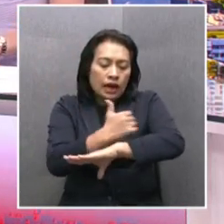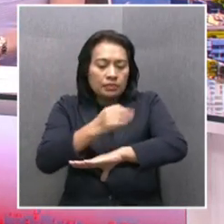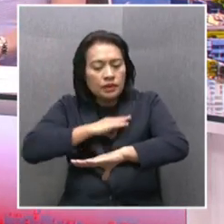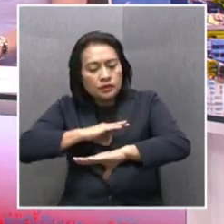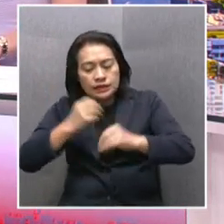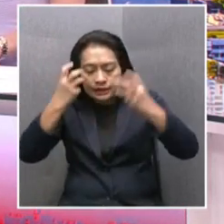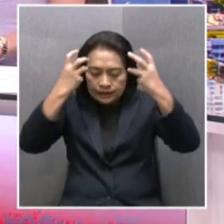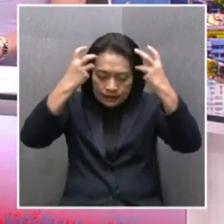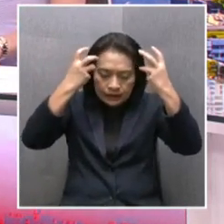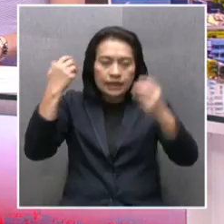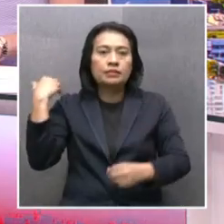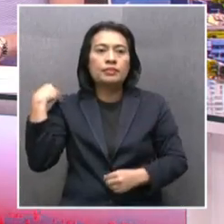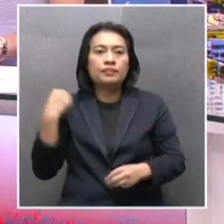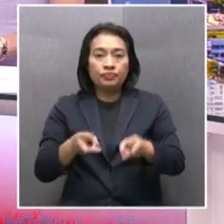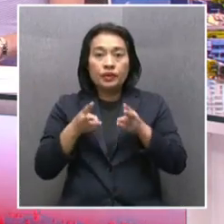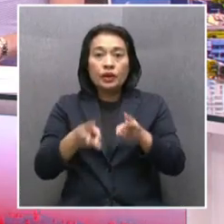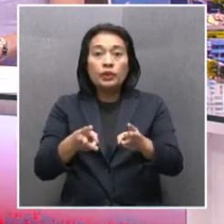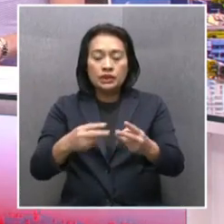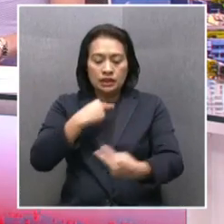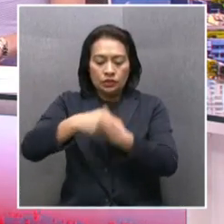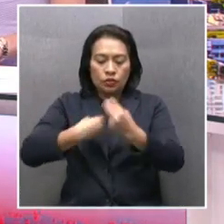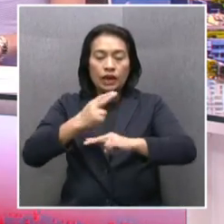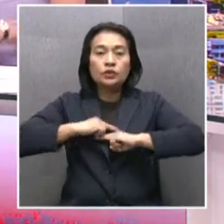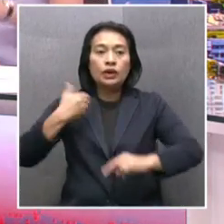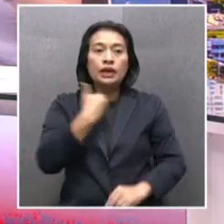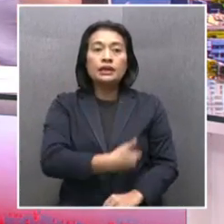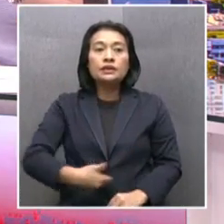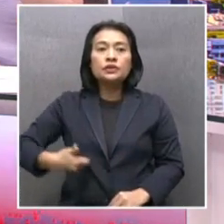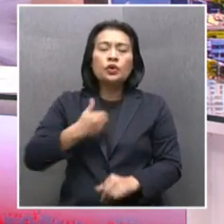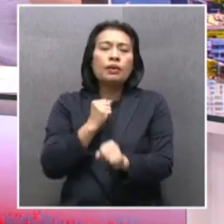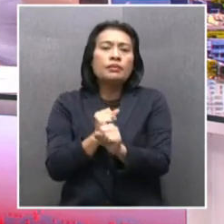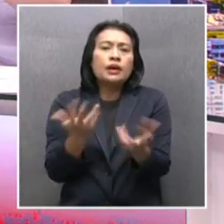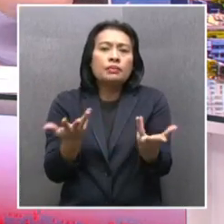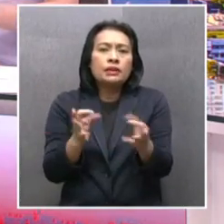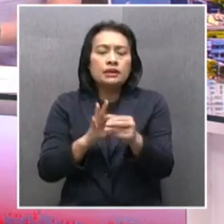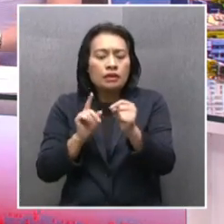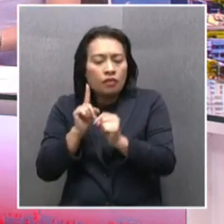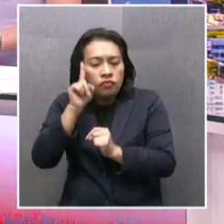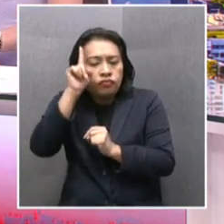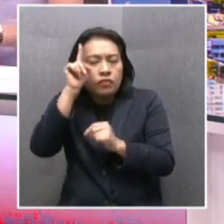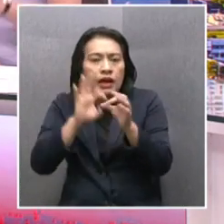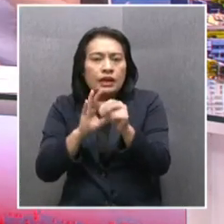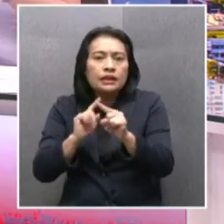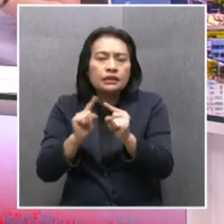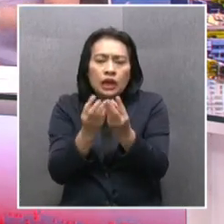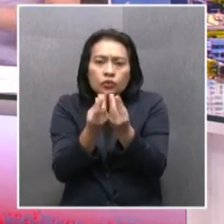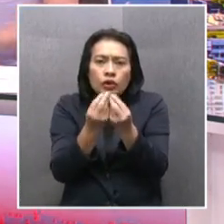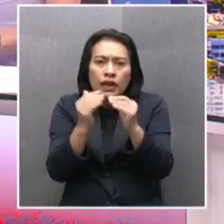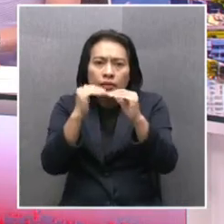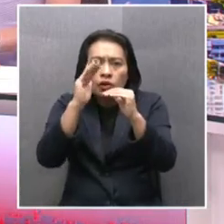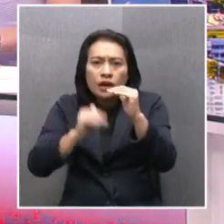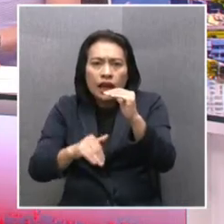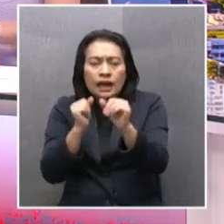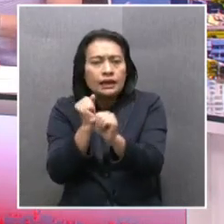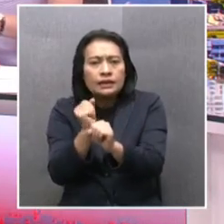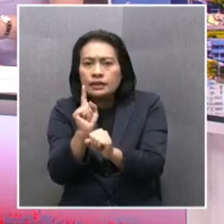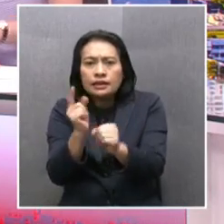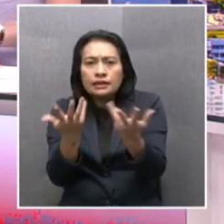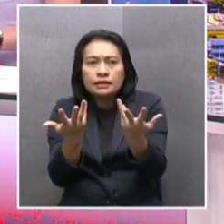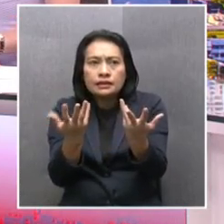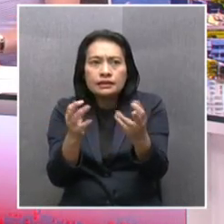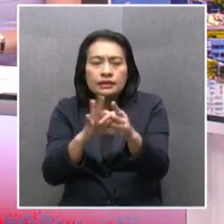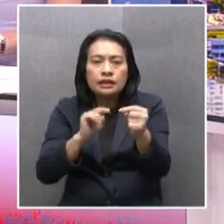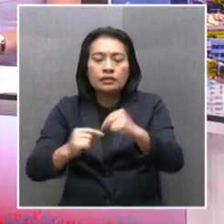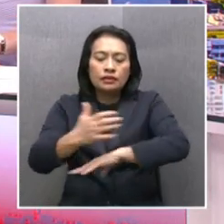กันนะคะว่าจะมีวิธีในการดูแลสุขภาพยังไงไอ้ค่าความดันตัวบนตัวล่างเนี่ยมันควรจะอยู่ระดับไหนโดยเฉพาะอุณหภูมิ